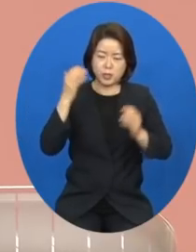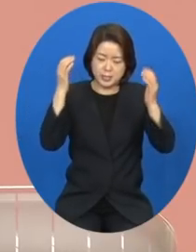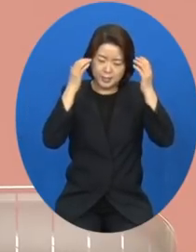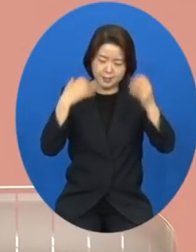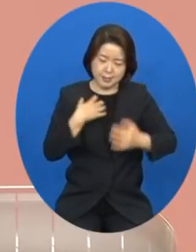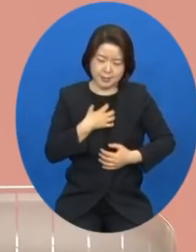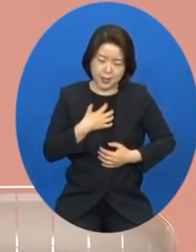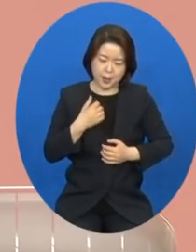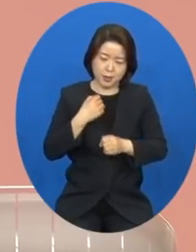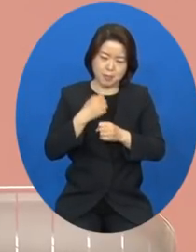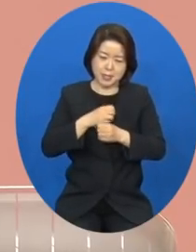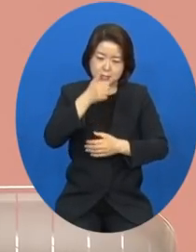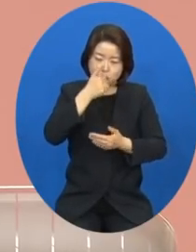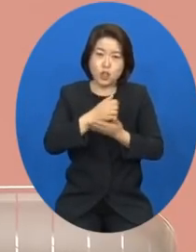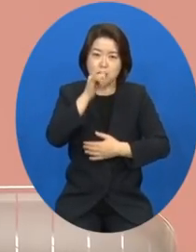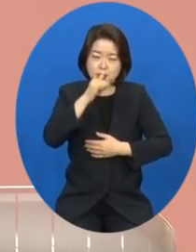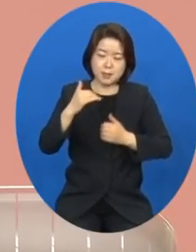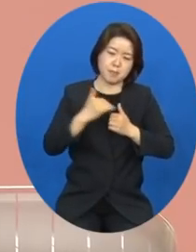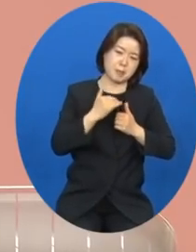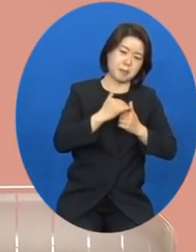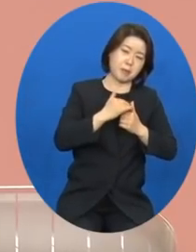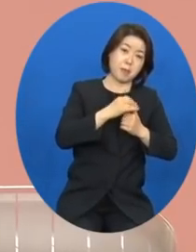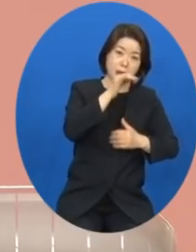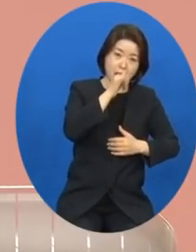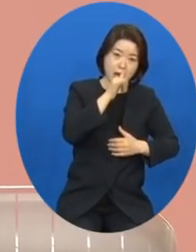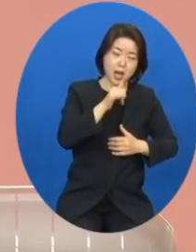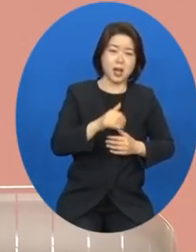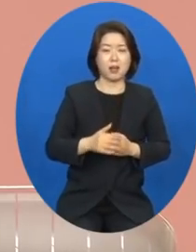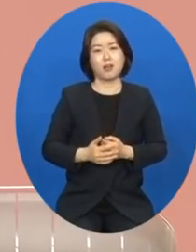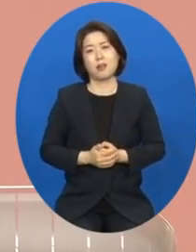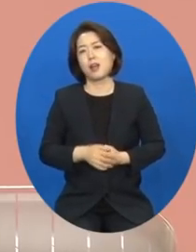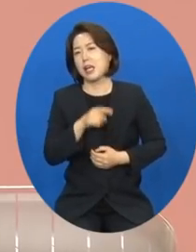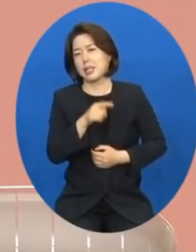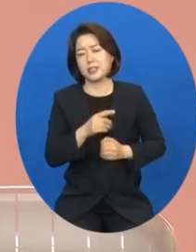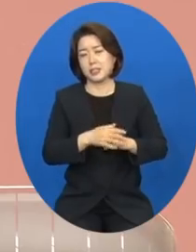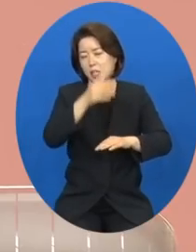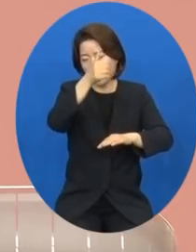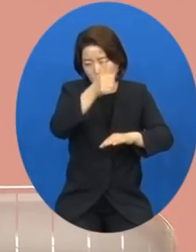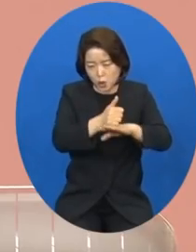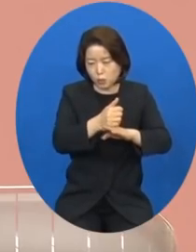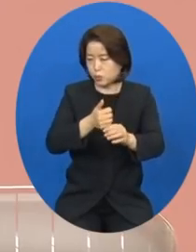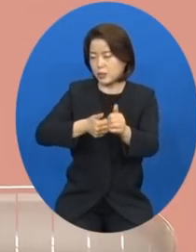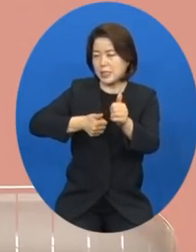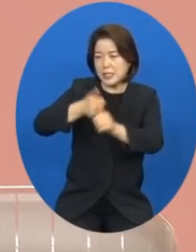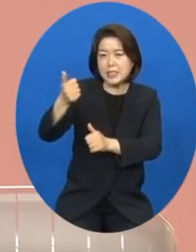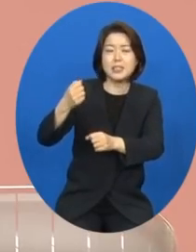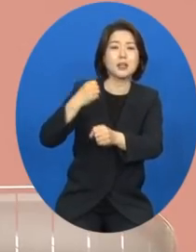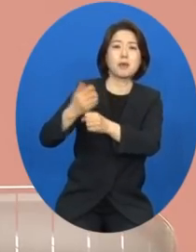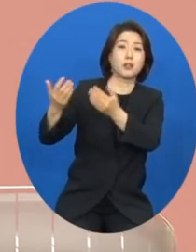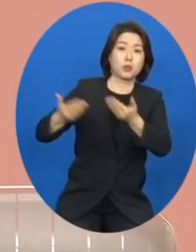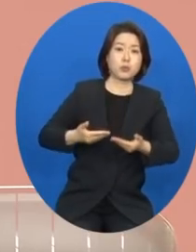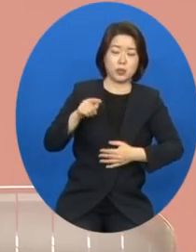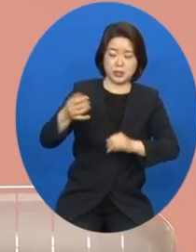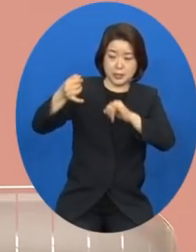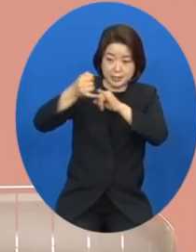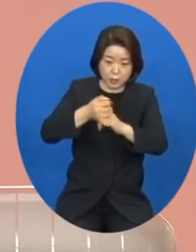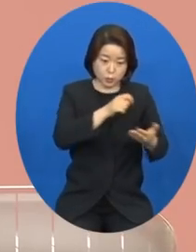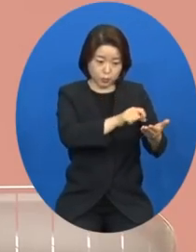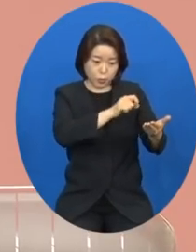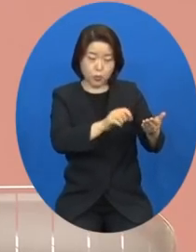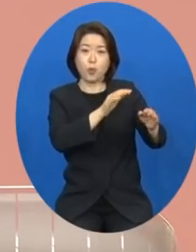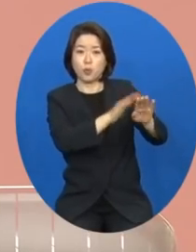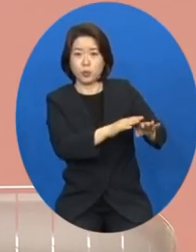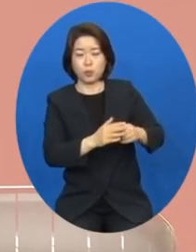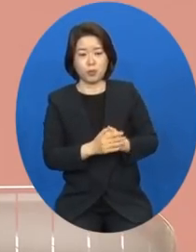있습니다 앞으론 직업여성 접대 등을 다룰 텐데 그런데 그거를 결국에는 이기게 하신다 는 것 그 약속을 적어 두라 내가 정말 그렇게